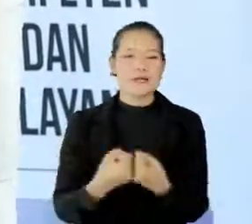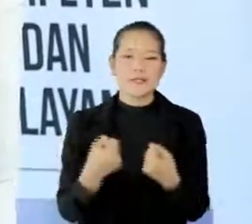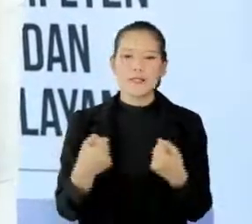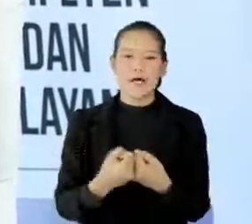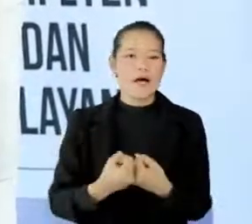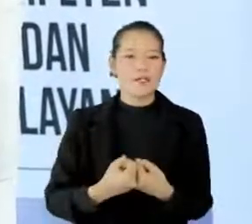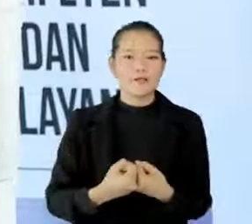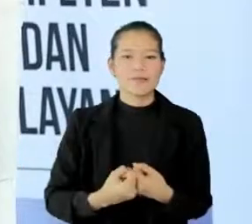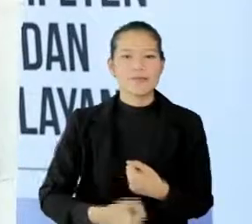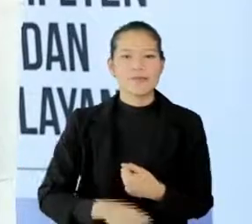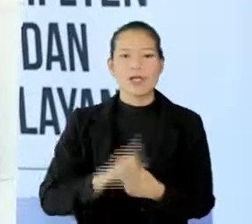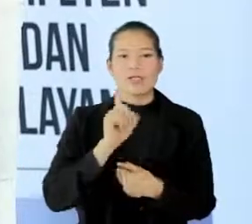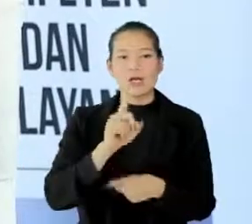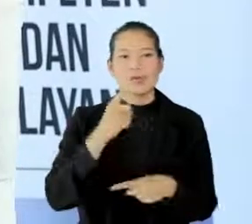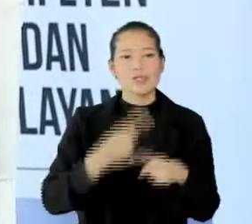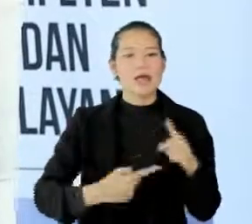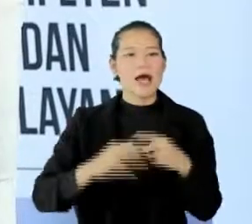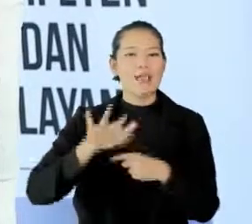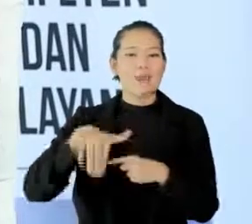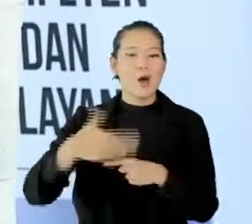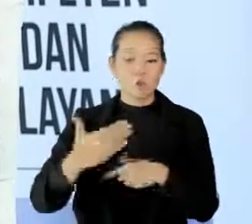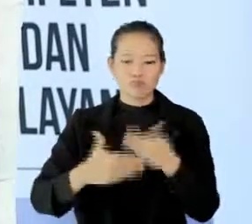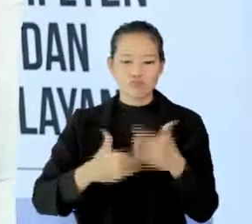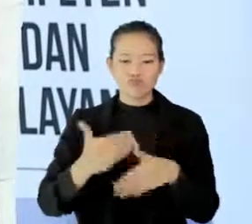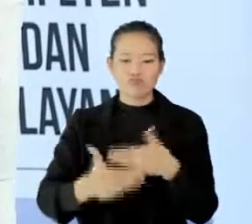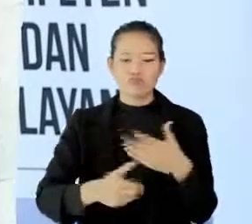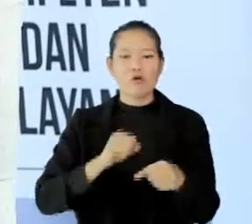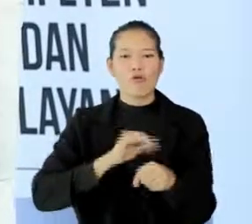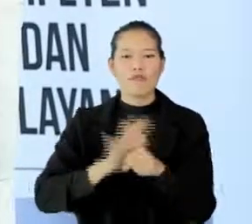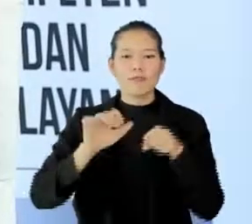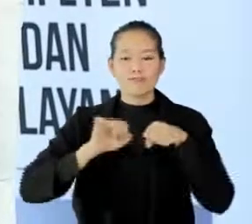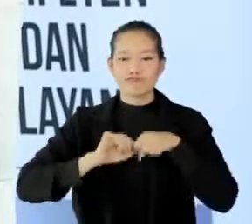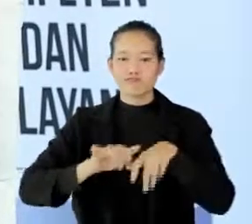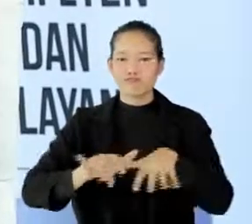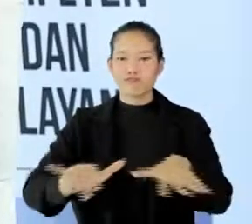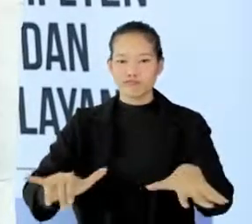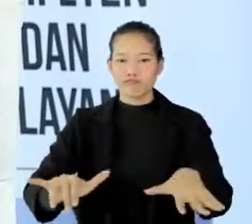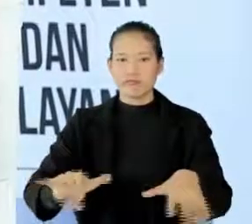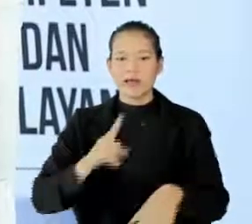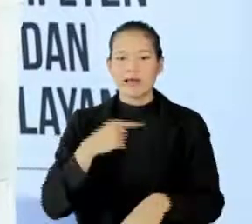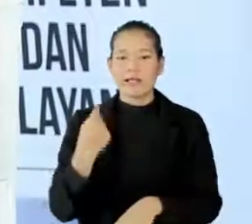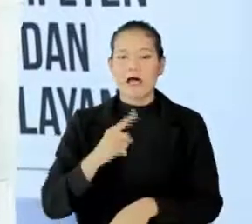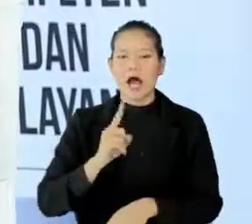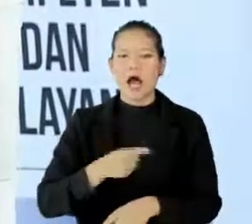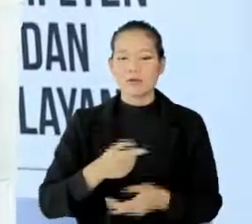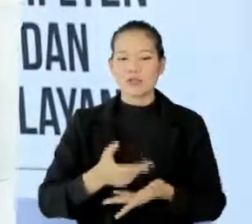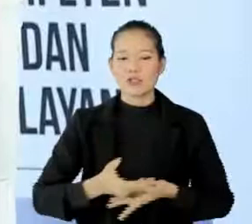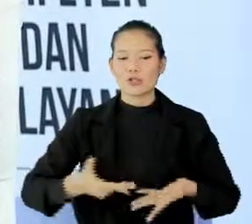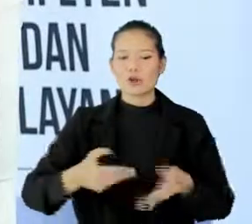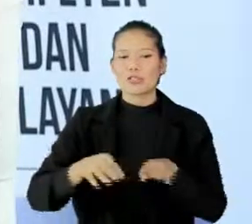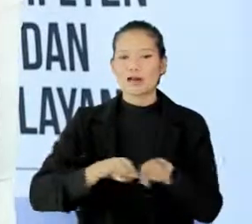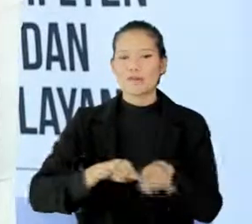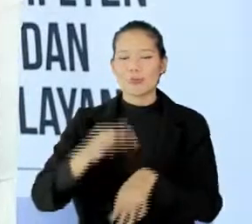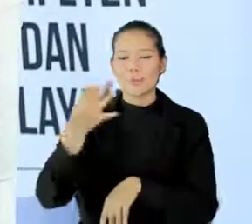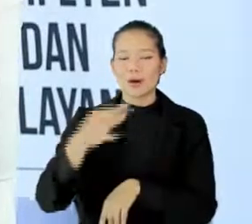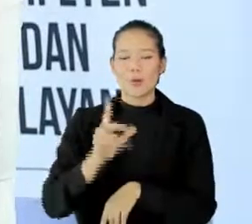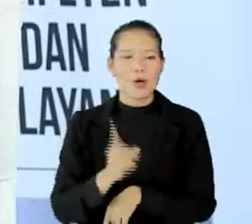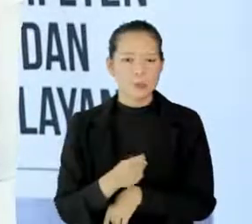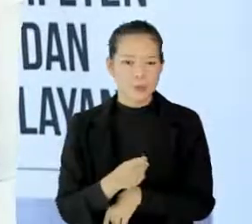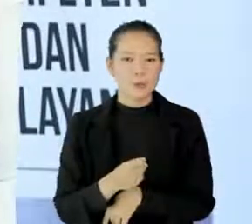tantangan. 1,5 tahun kita hidup di tengah pandemi yang mengharuskan kita untuk beradaptasi dengan kebiasaan